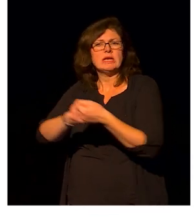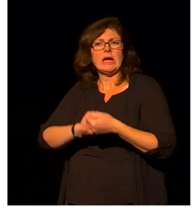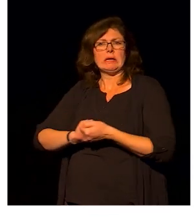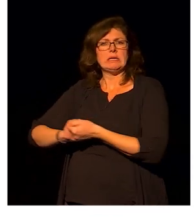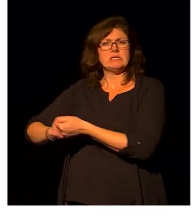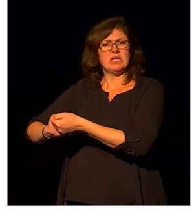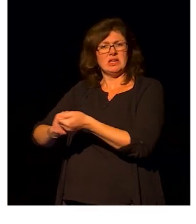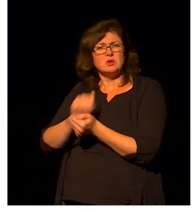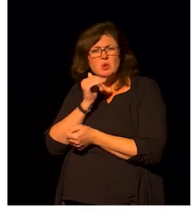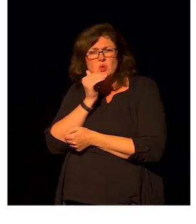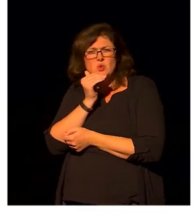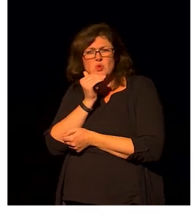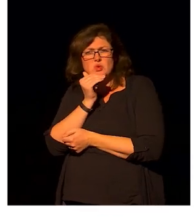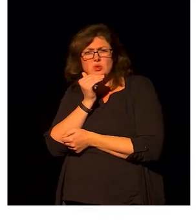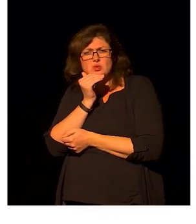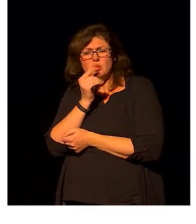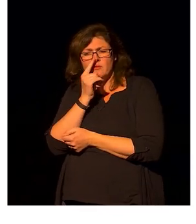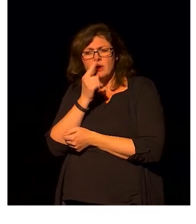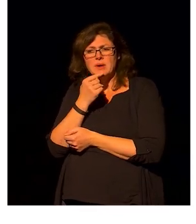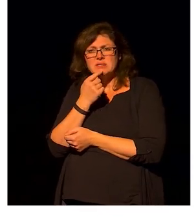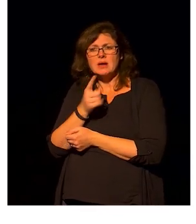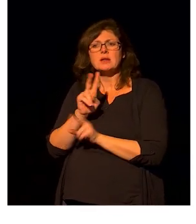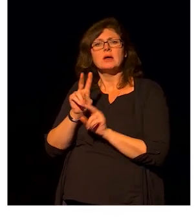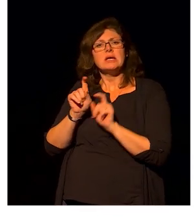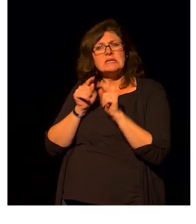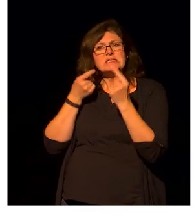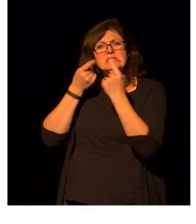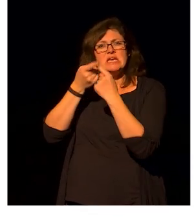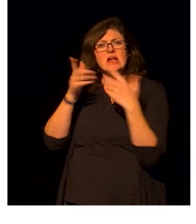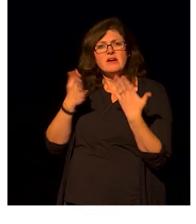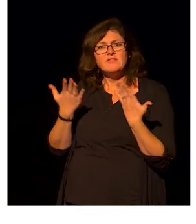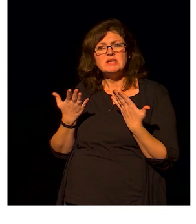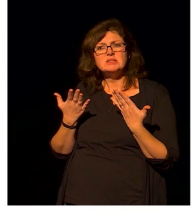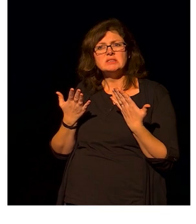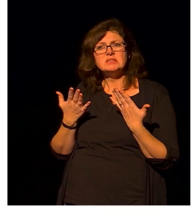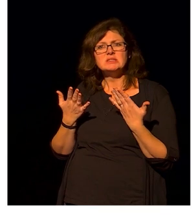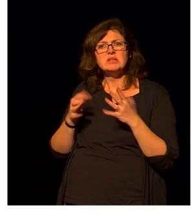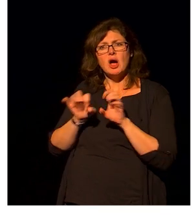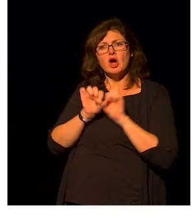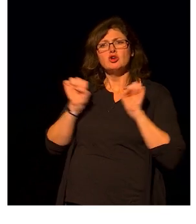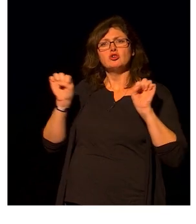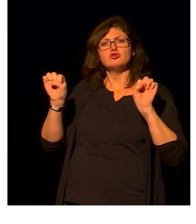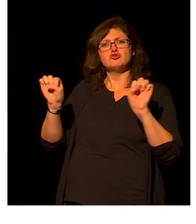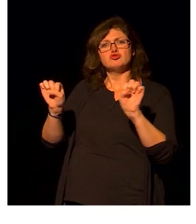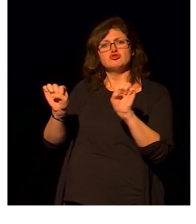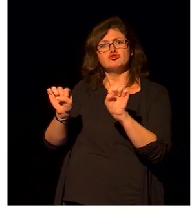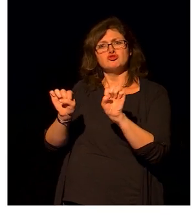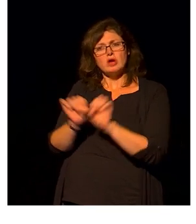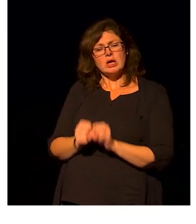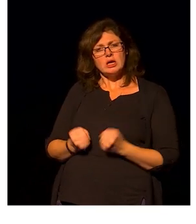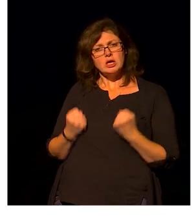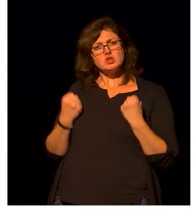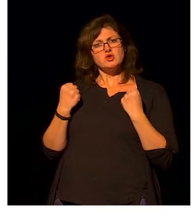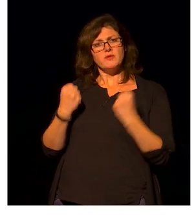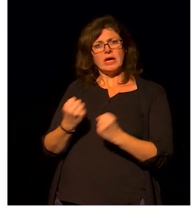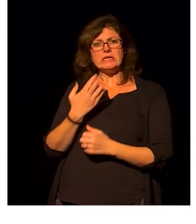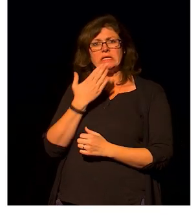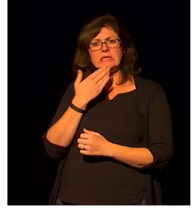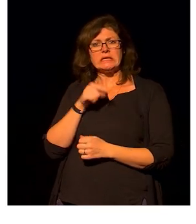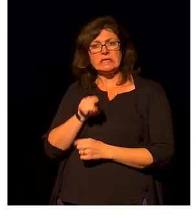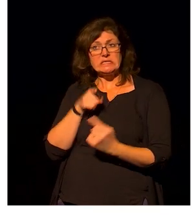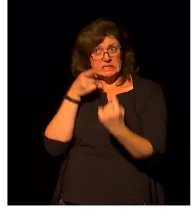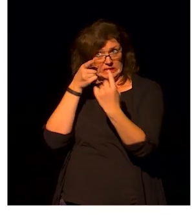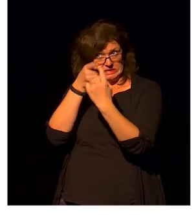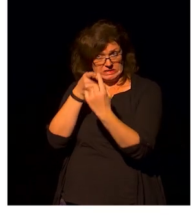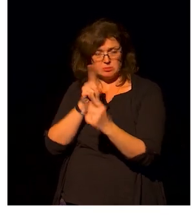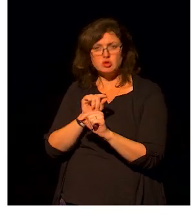wenn man sagt, es geht um die Wiederherstellung der staatlichen Souveränität Israels? Also es geht um dieses Ziel,